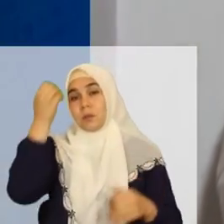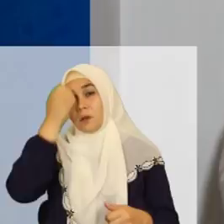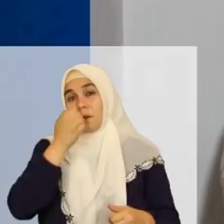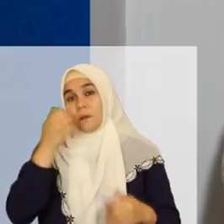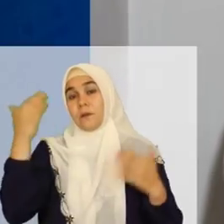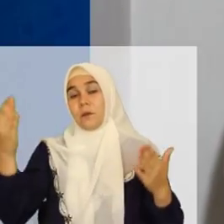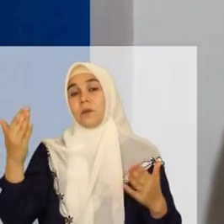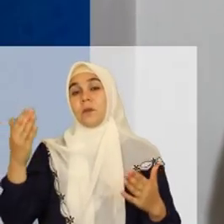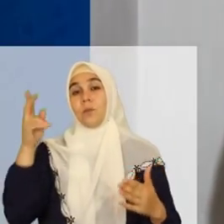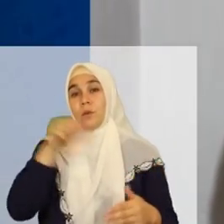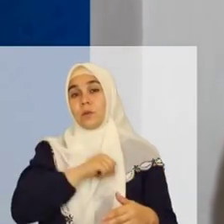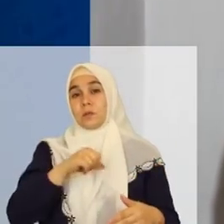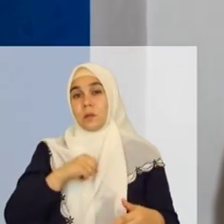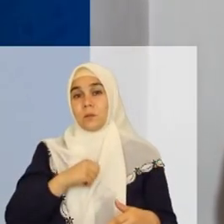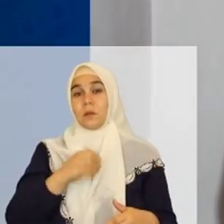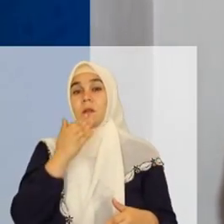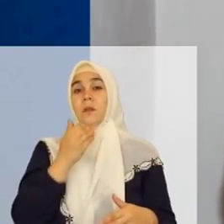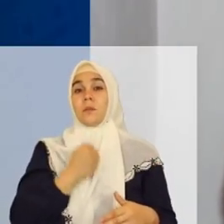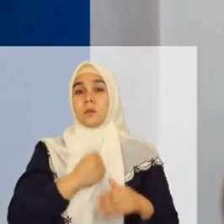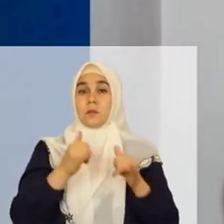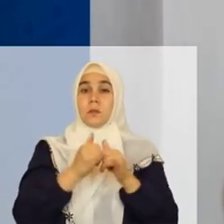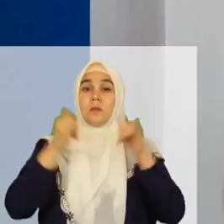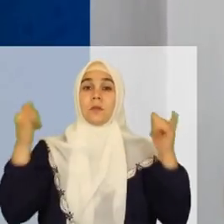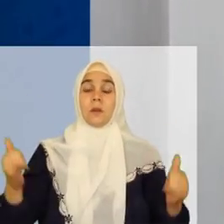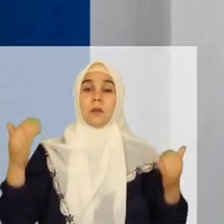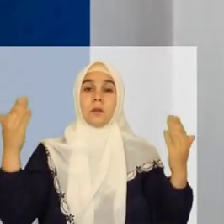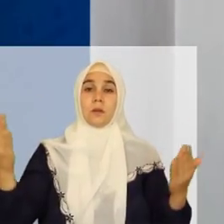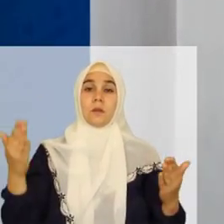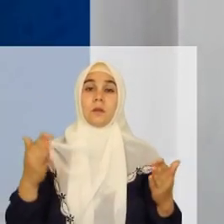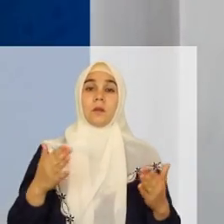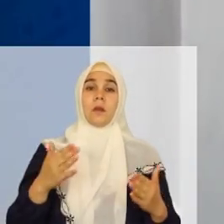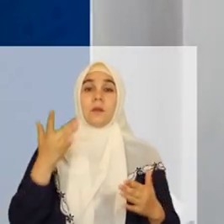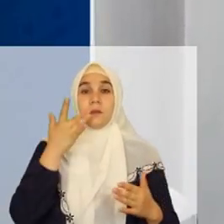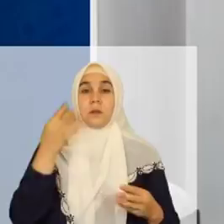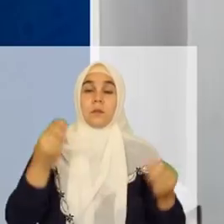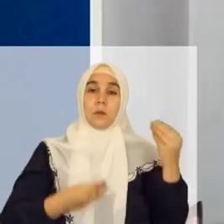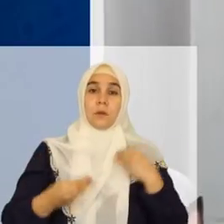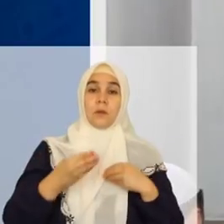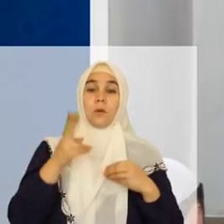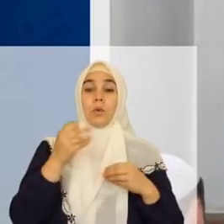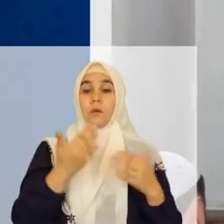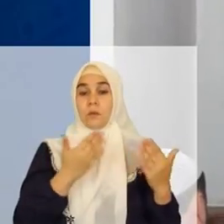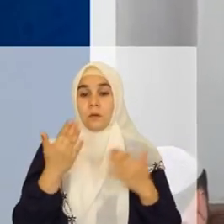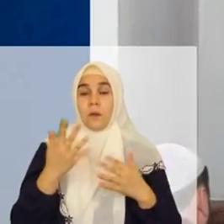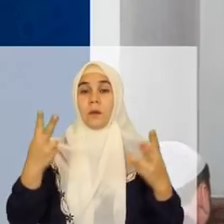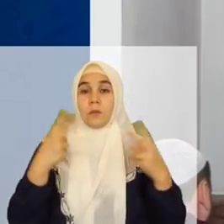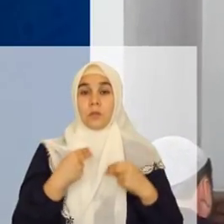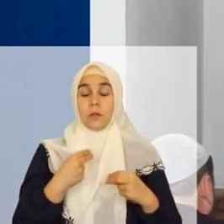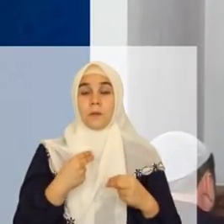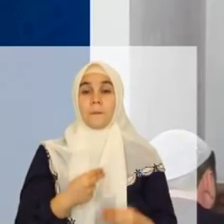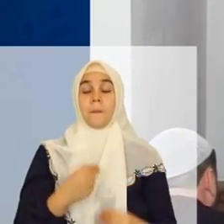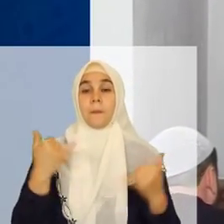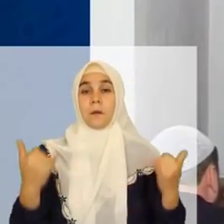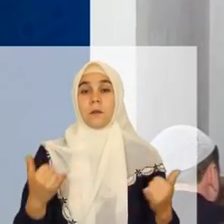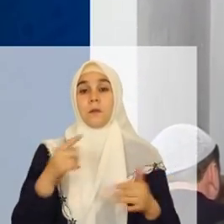taolo bizni ne'matlarimizni yana ziyoda qiladi va bardavom qiladi. Bu Qur'onning va'dasi inshaalloh.